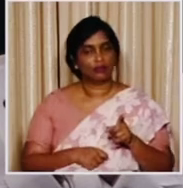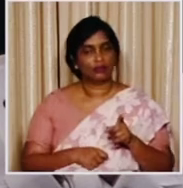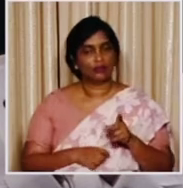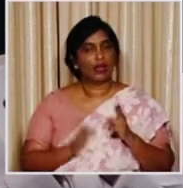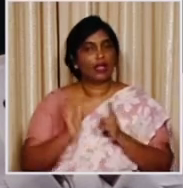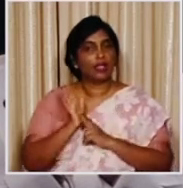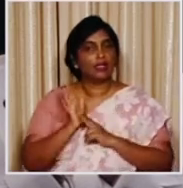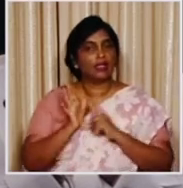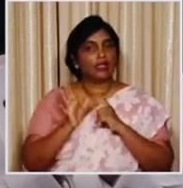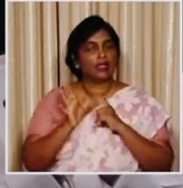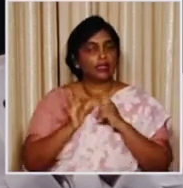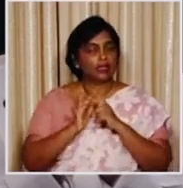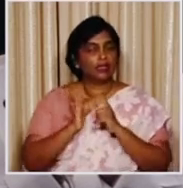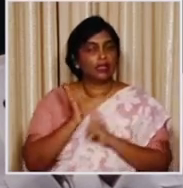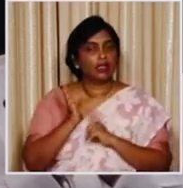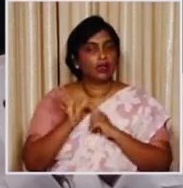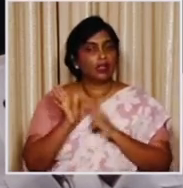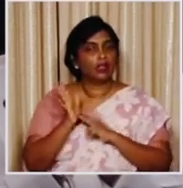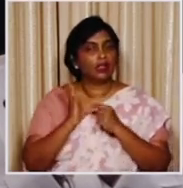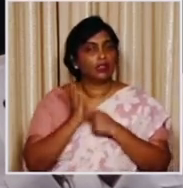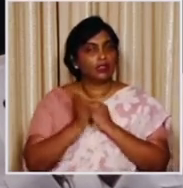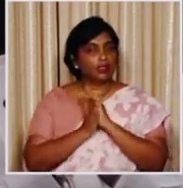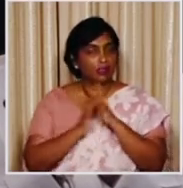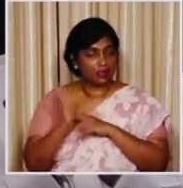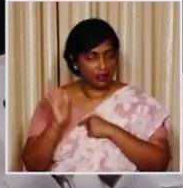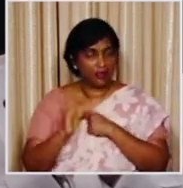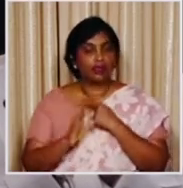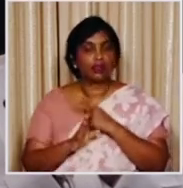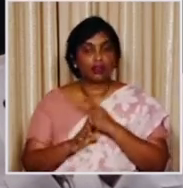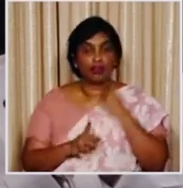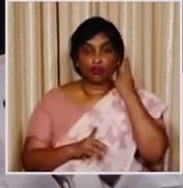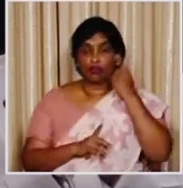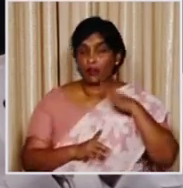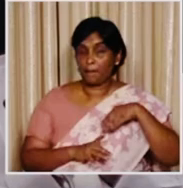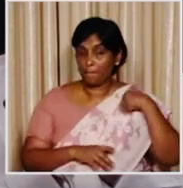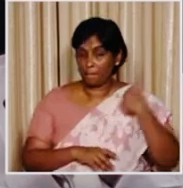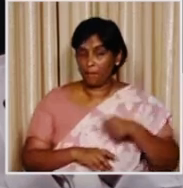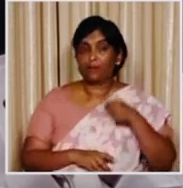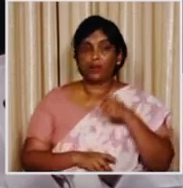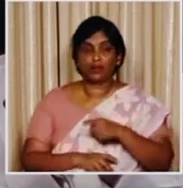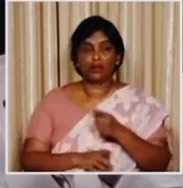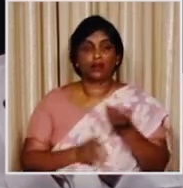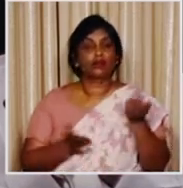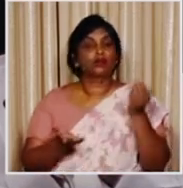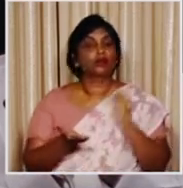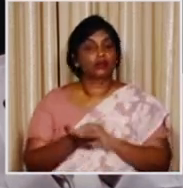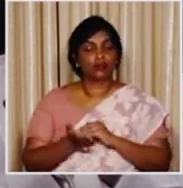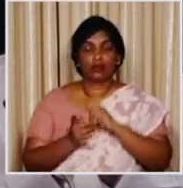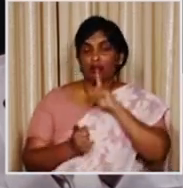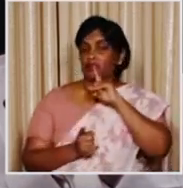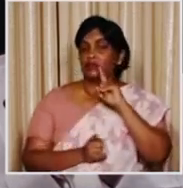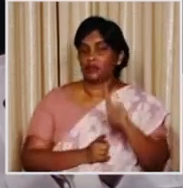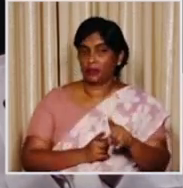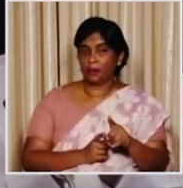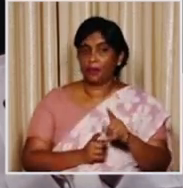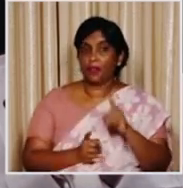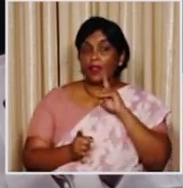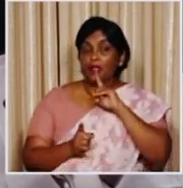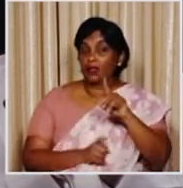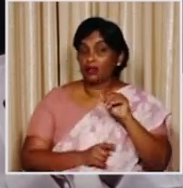නිලන්ත ජයවර්ධන එදා බුද්ධ්‍යංශයේ ප්‍රධානී එතුමාට තවත් පණිවිඩයක් එනවා. මොකද